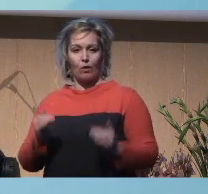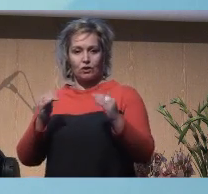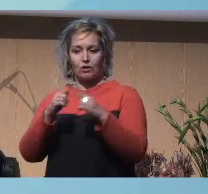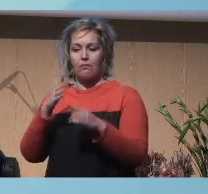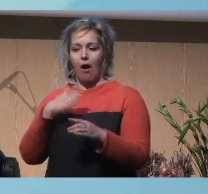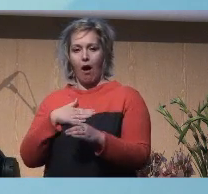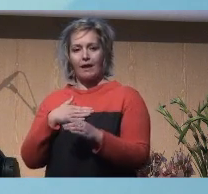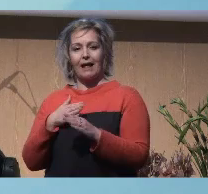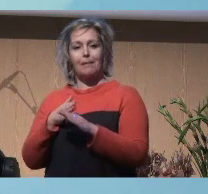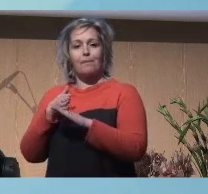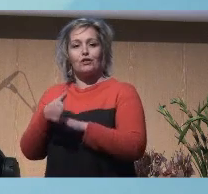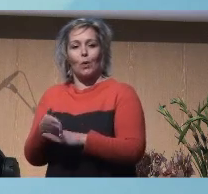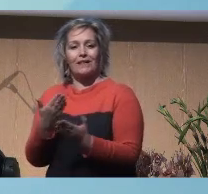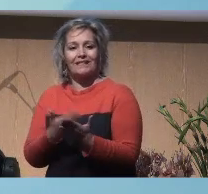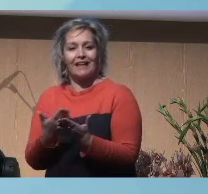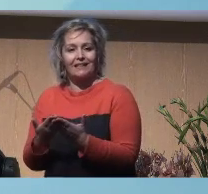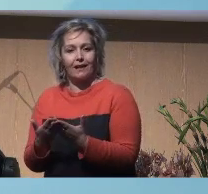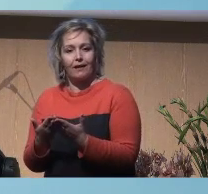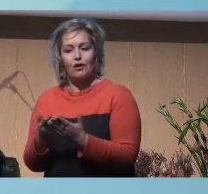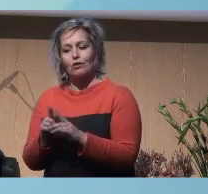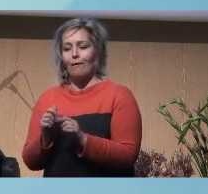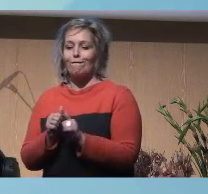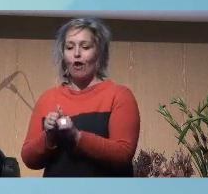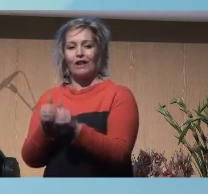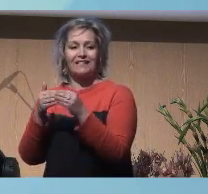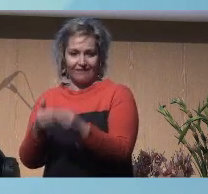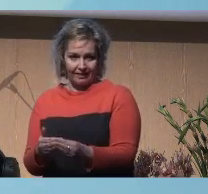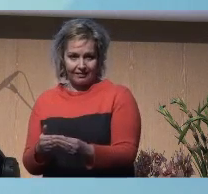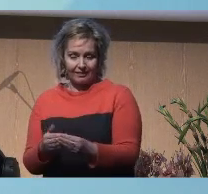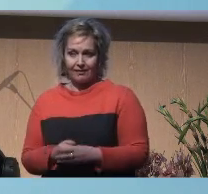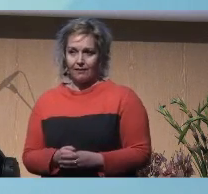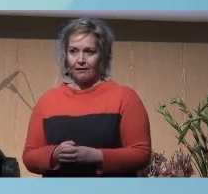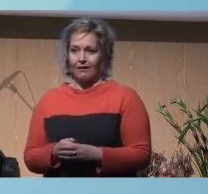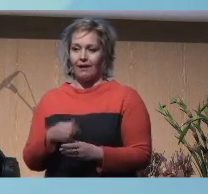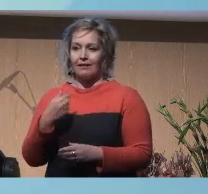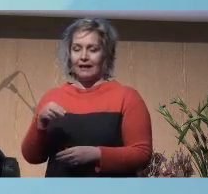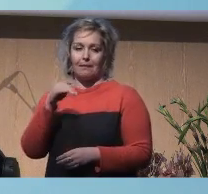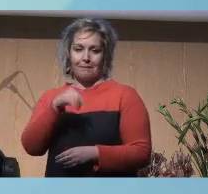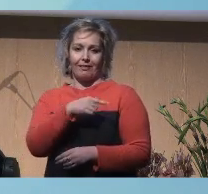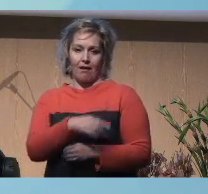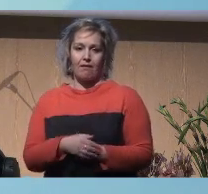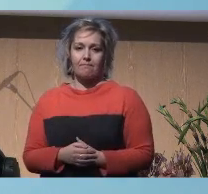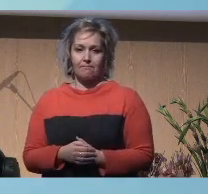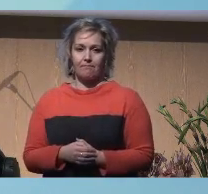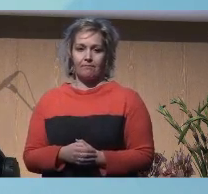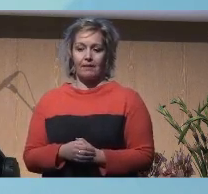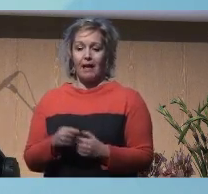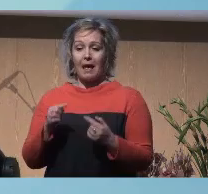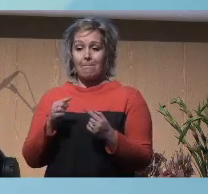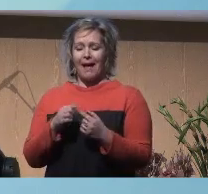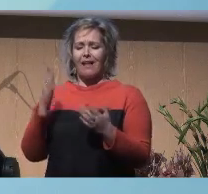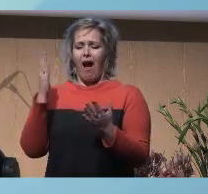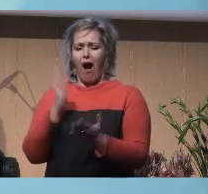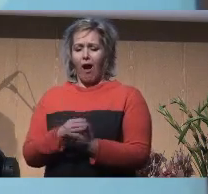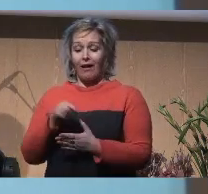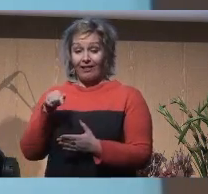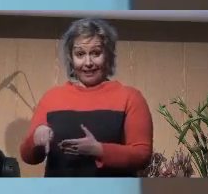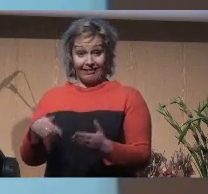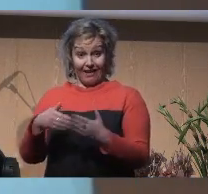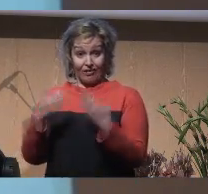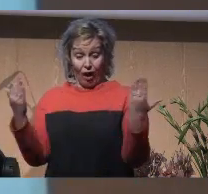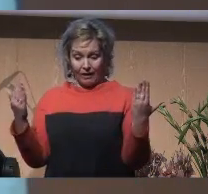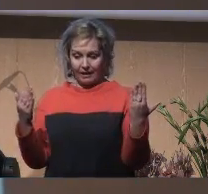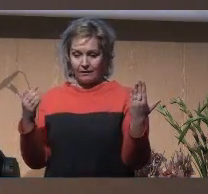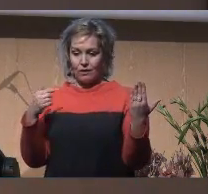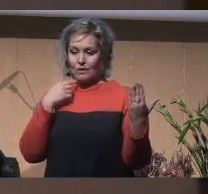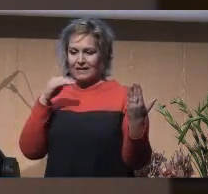en besøkstjeneste, en følgesvenn til Mina. Men akkurat denne dagen